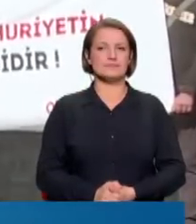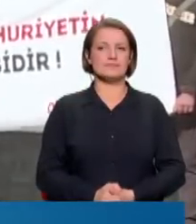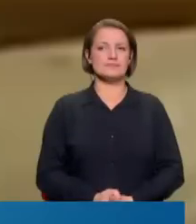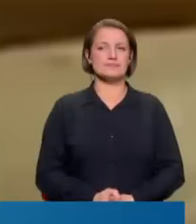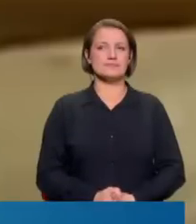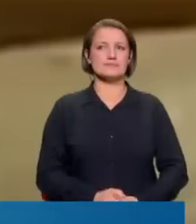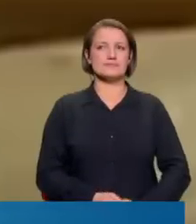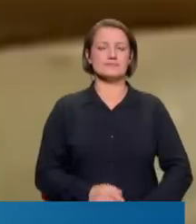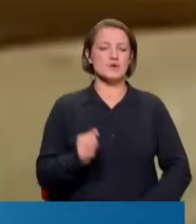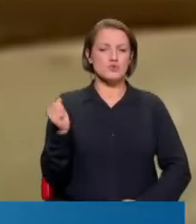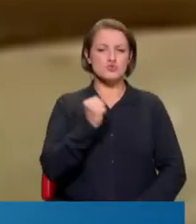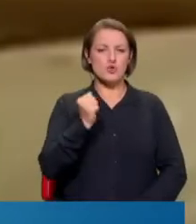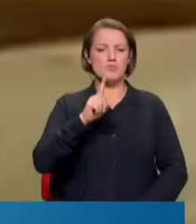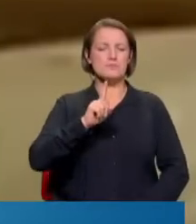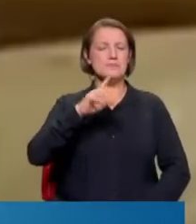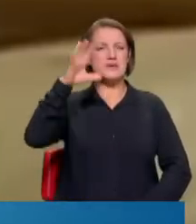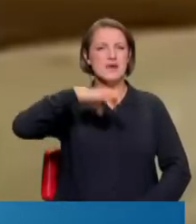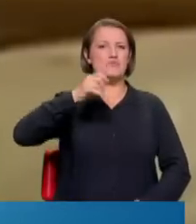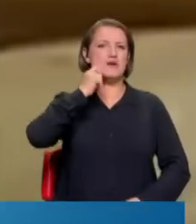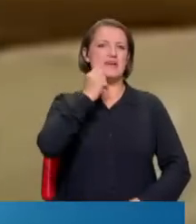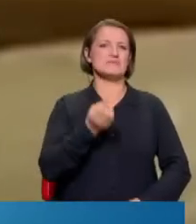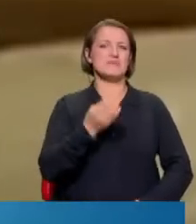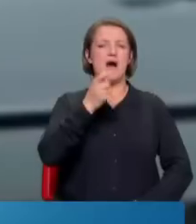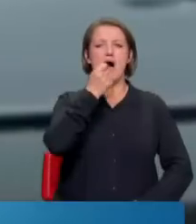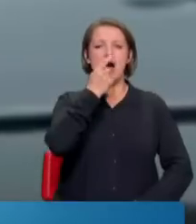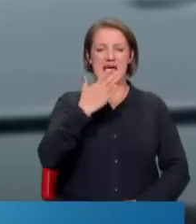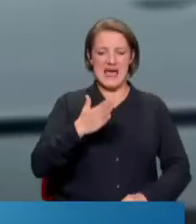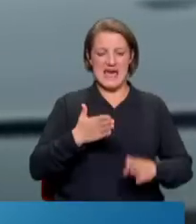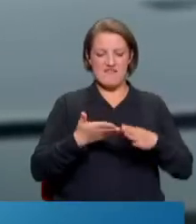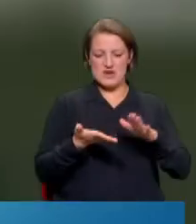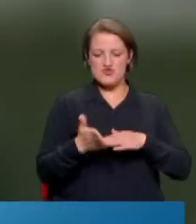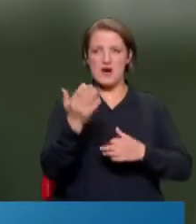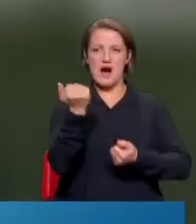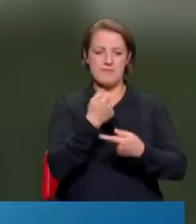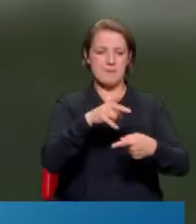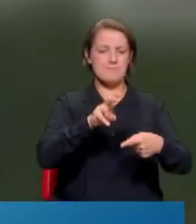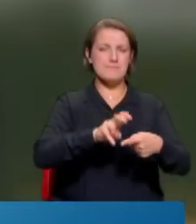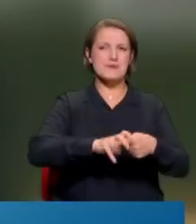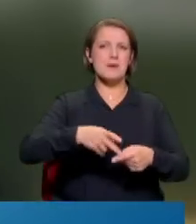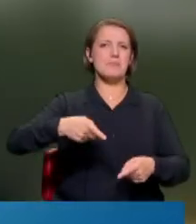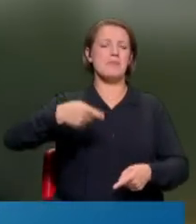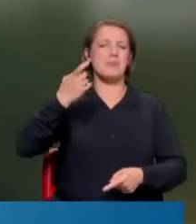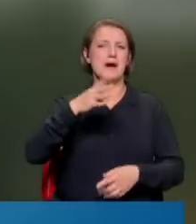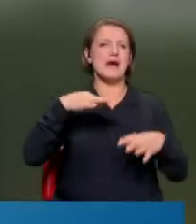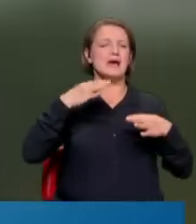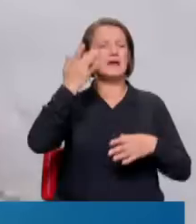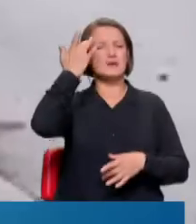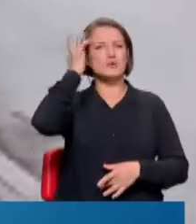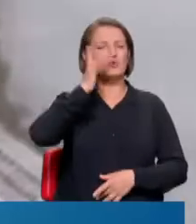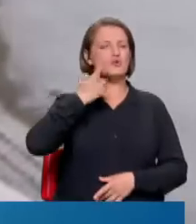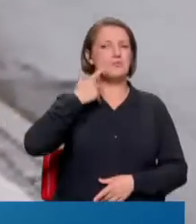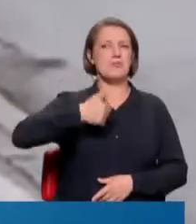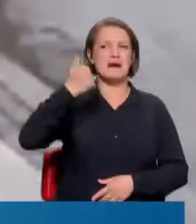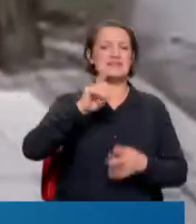rahmetle soğuk ve yağmurlu bir Ekim sabahıydı Ankara'da evinden çıkıp aracına binerken suikasta uğradı eski kültür bakanı